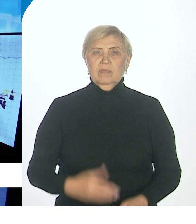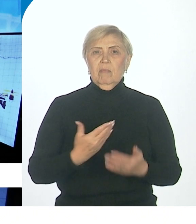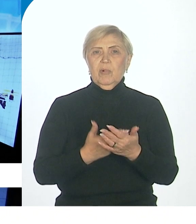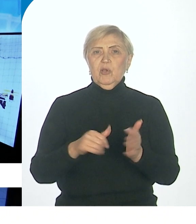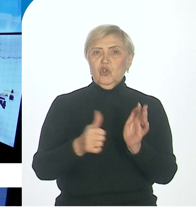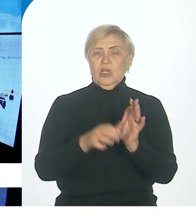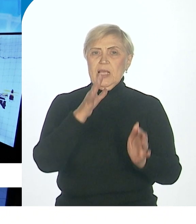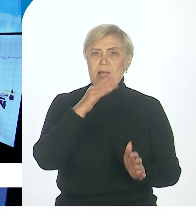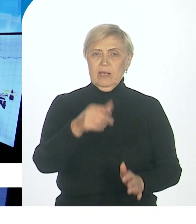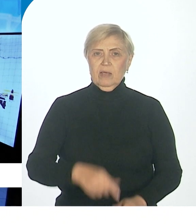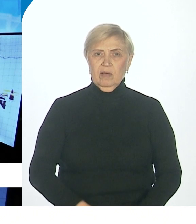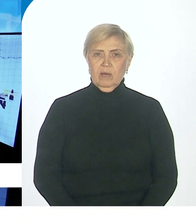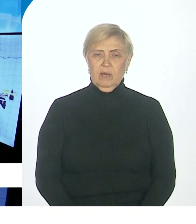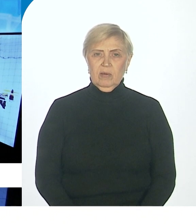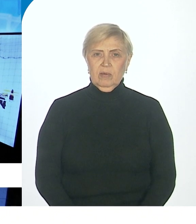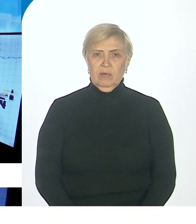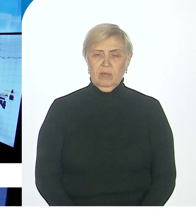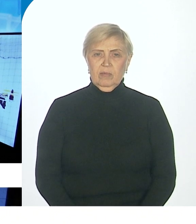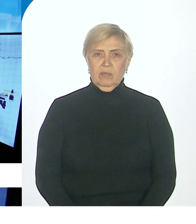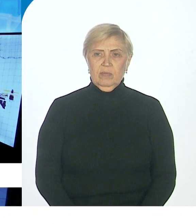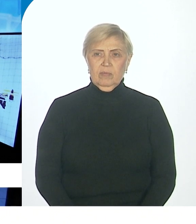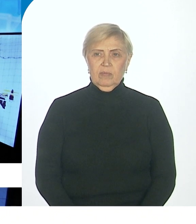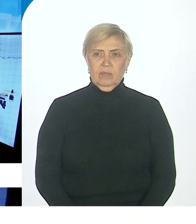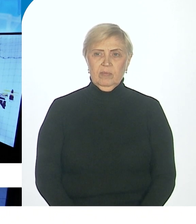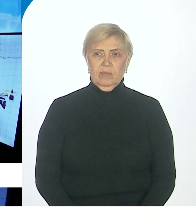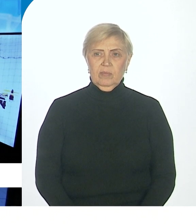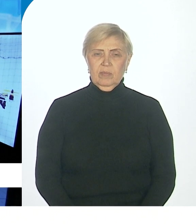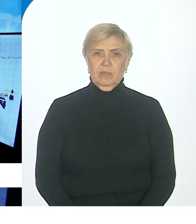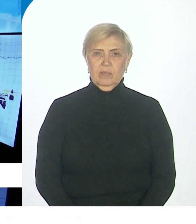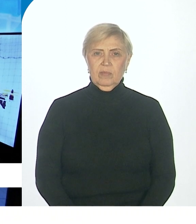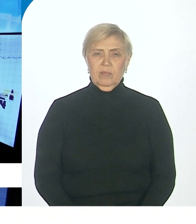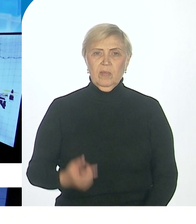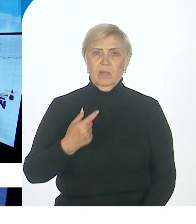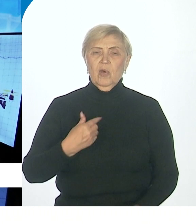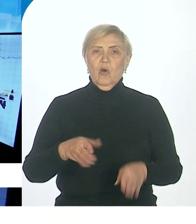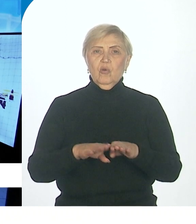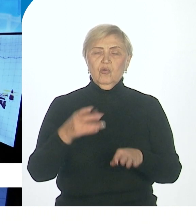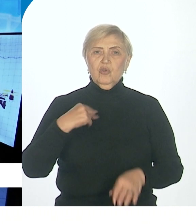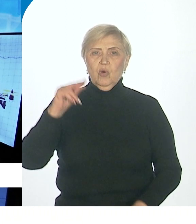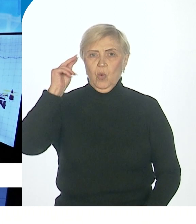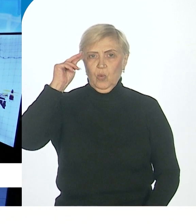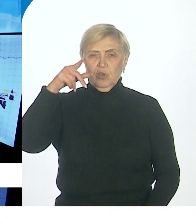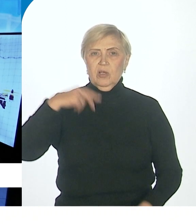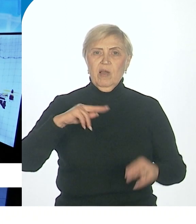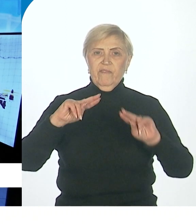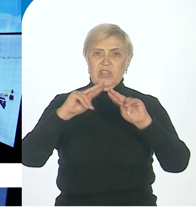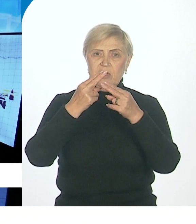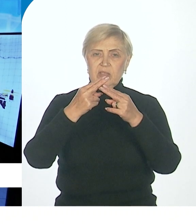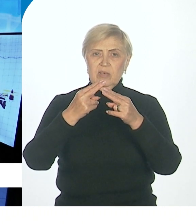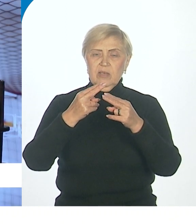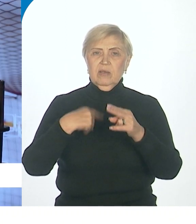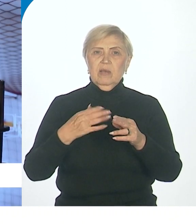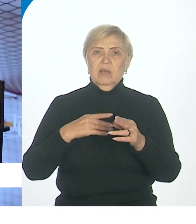примерно. Артем Михайлович у нас тоже занимался и учился в техникуме техносферной